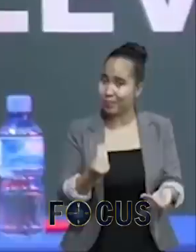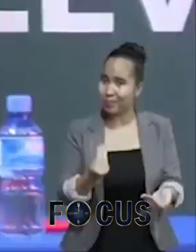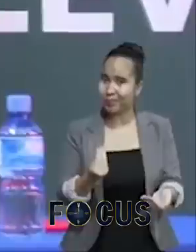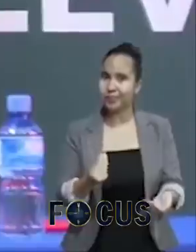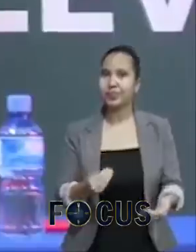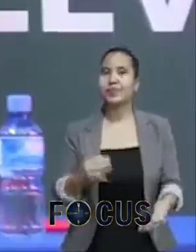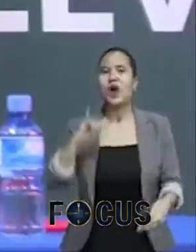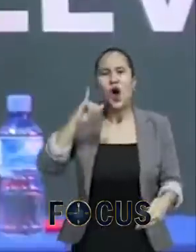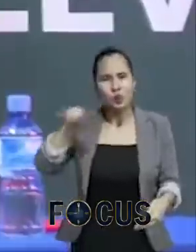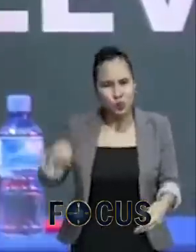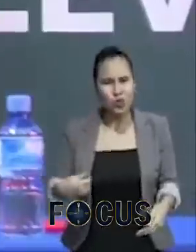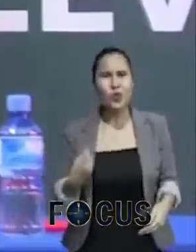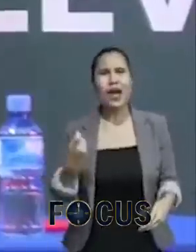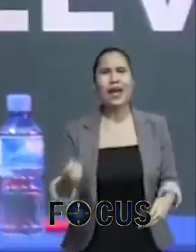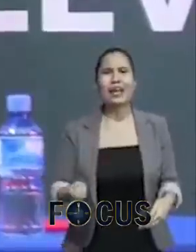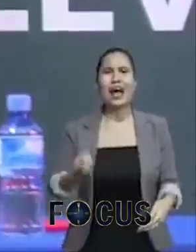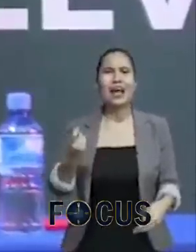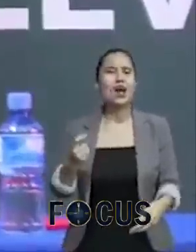ik herhalen,